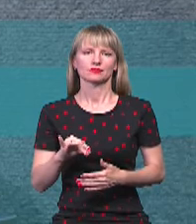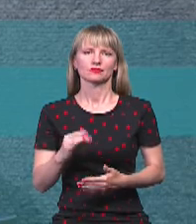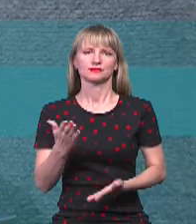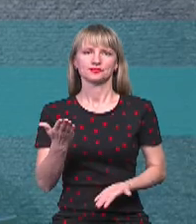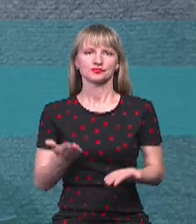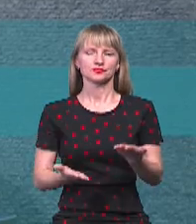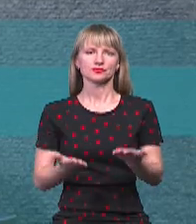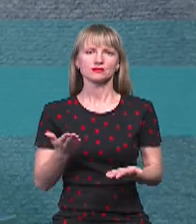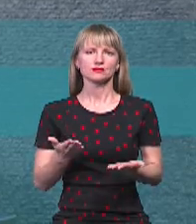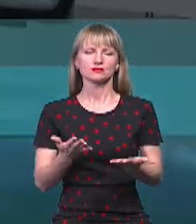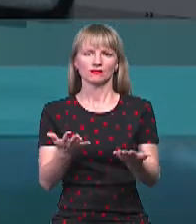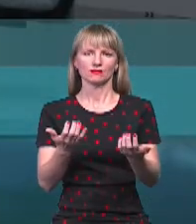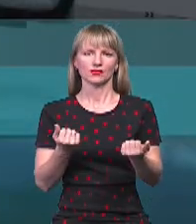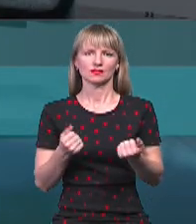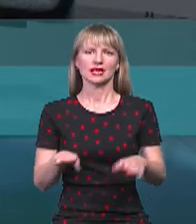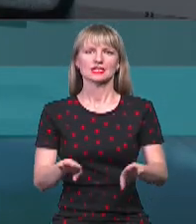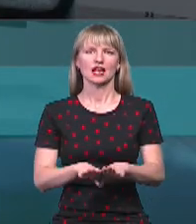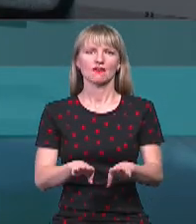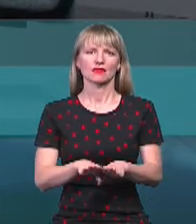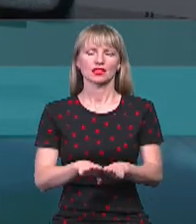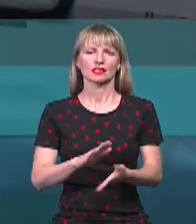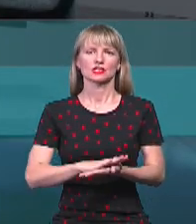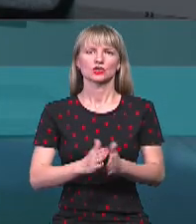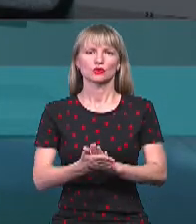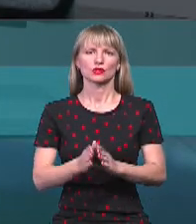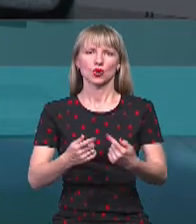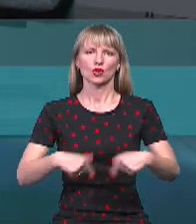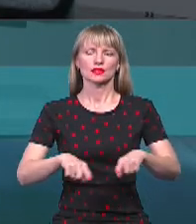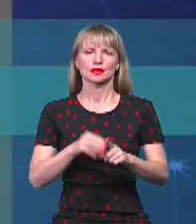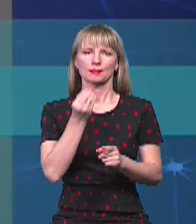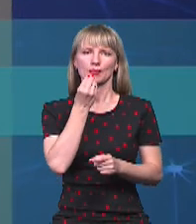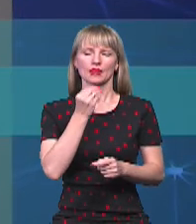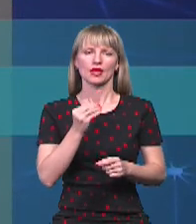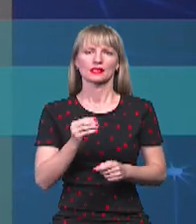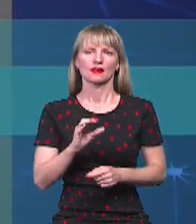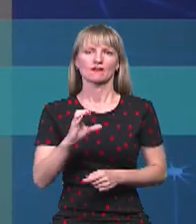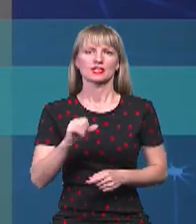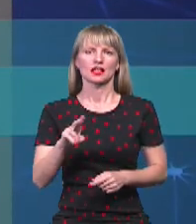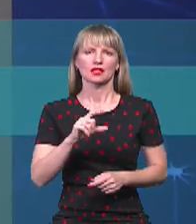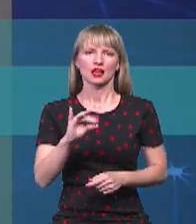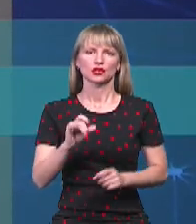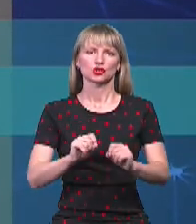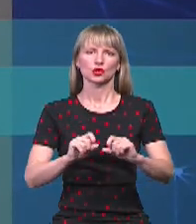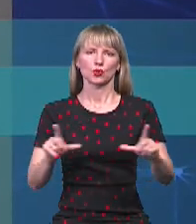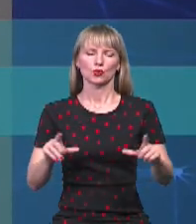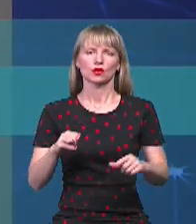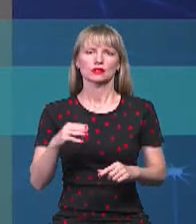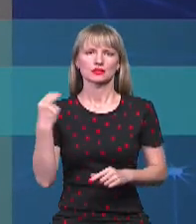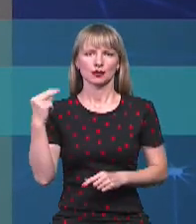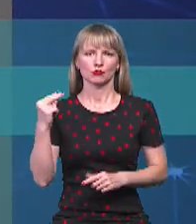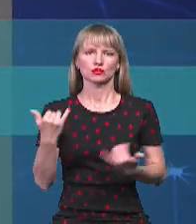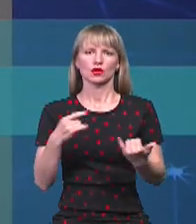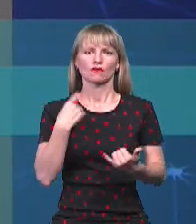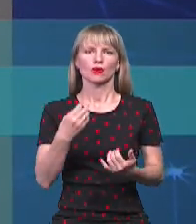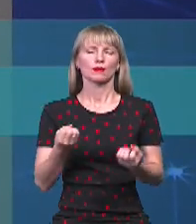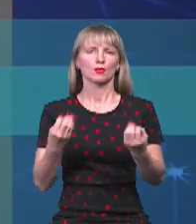і авокадо? Если взять, сравнить ситуацию организации питания в детских садиках и в школах, то... Запорожье мы зараз говорим. Мы